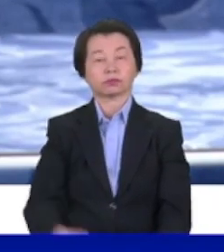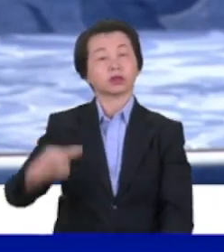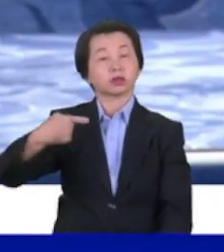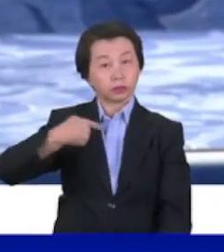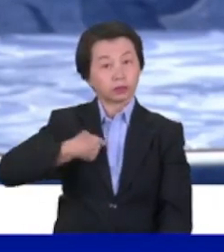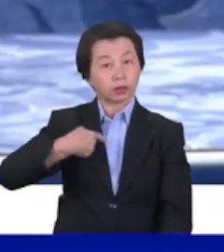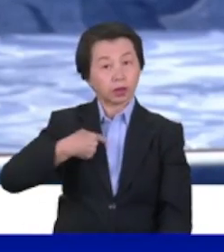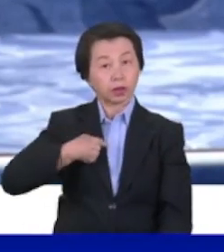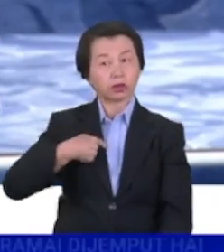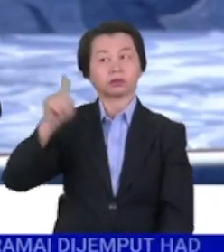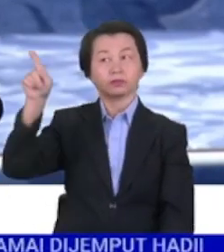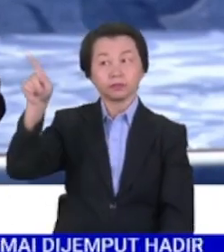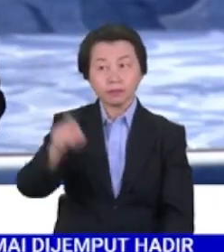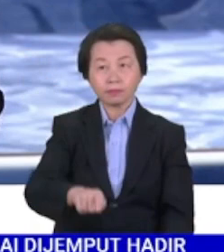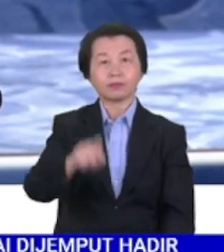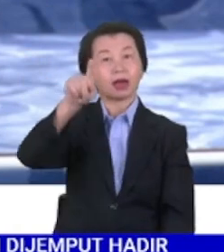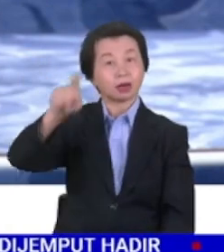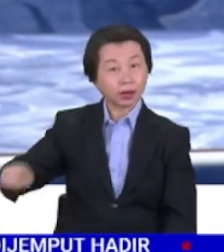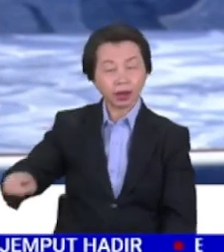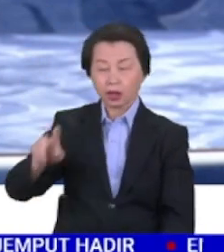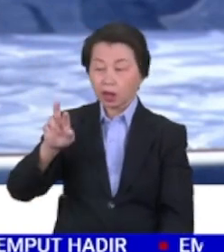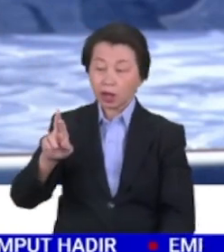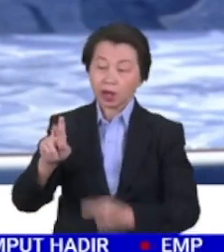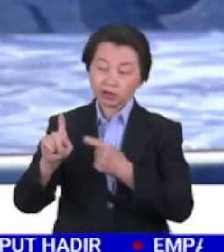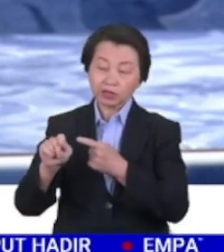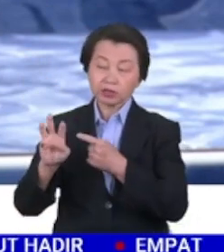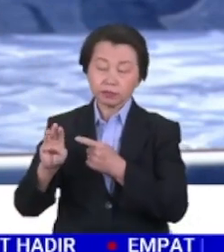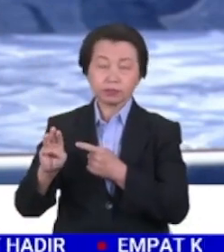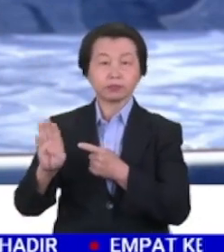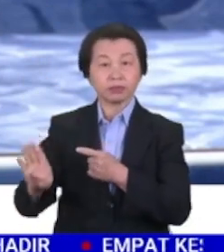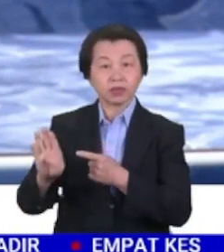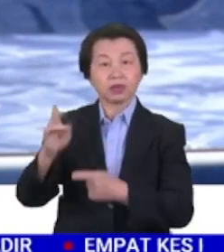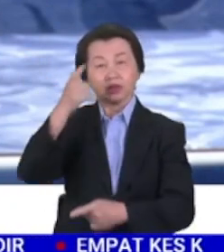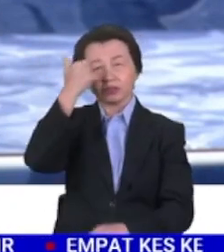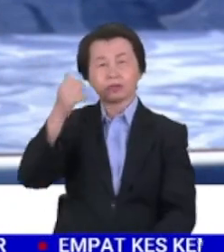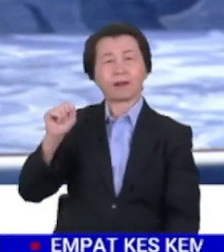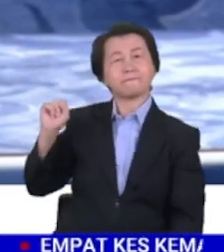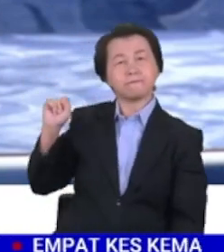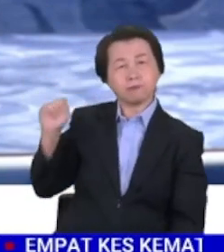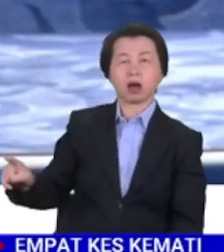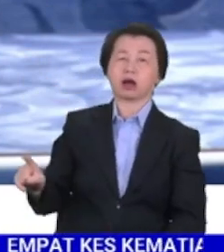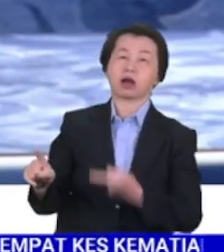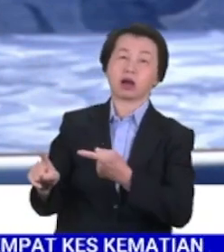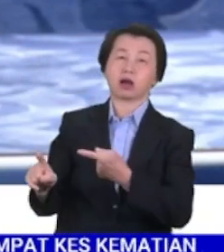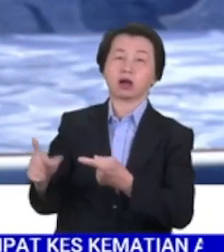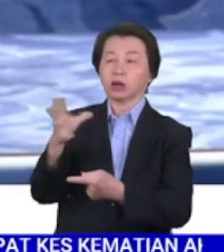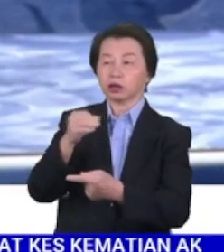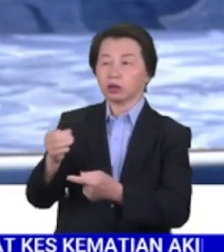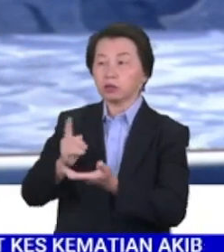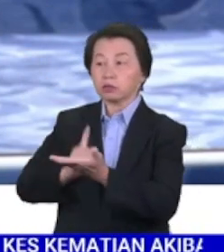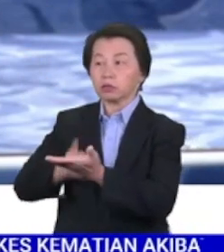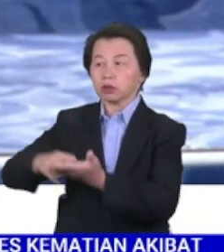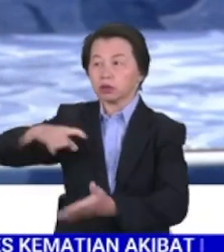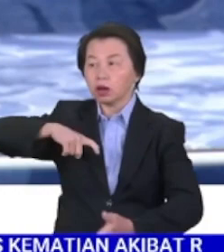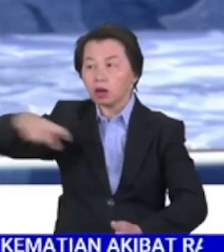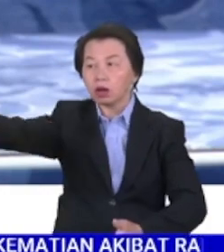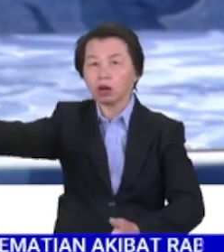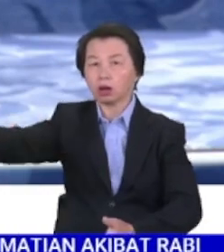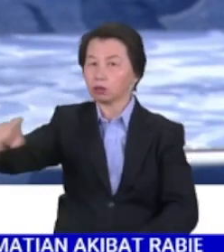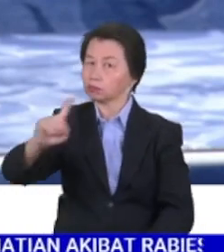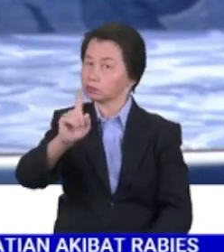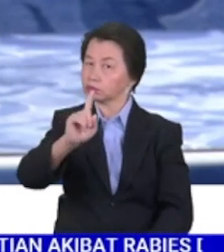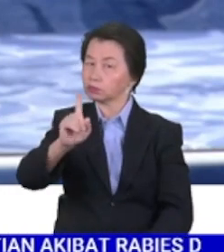Saya batalkan kerana kos itu tinggi dan melalui rundingan terus.